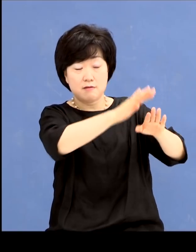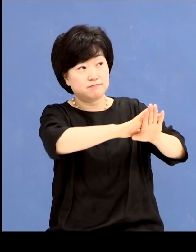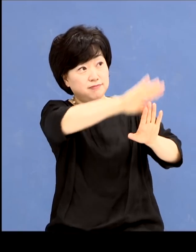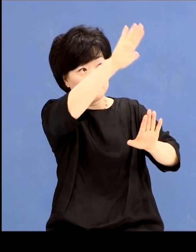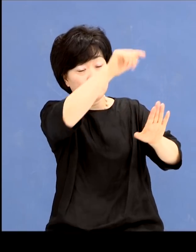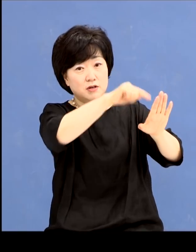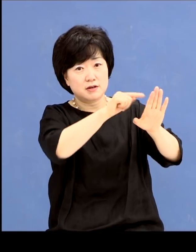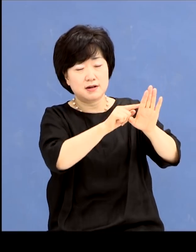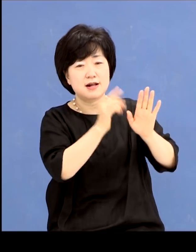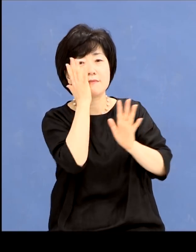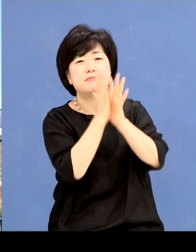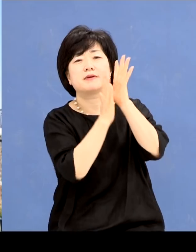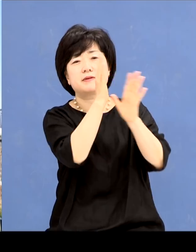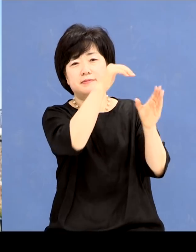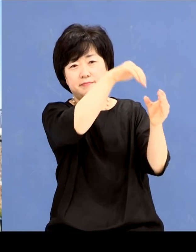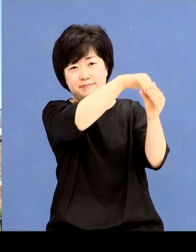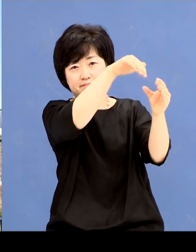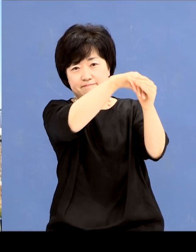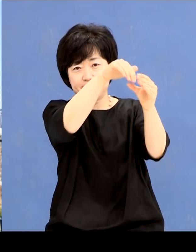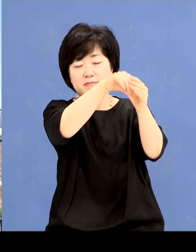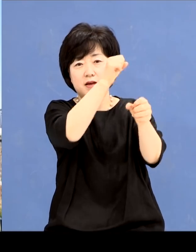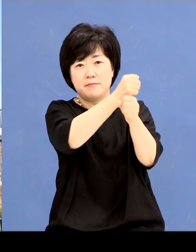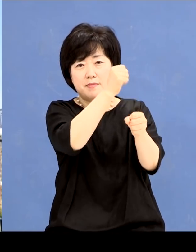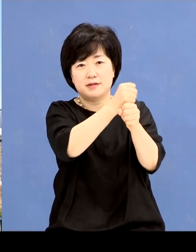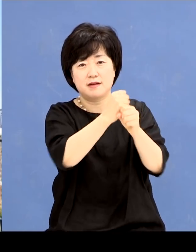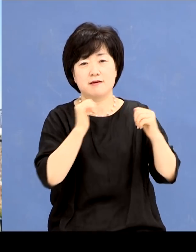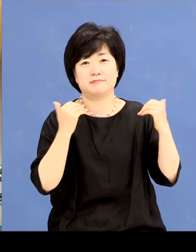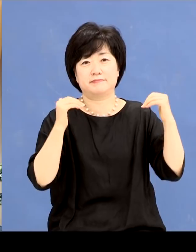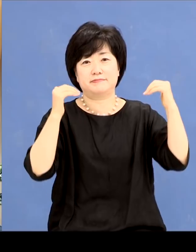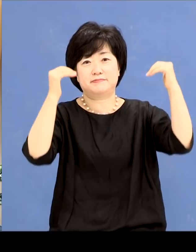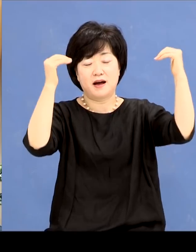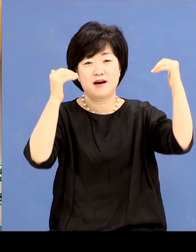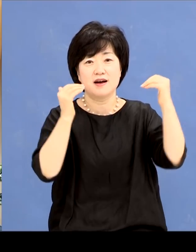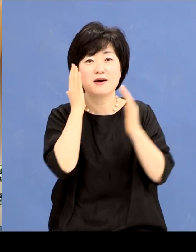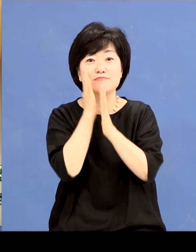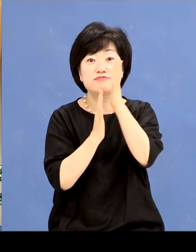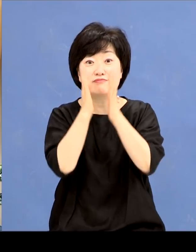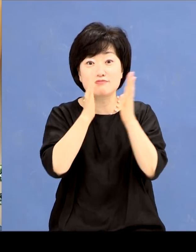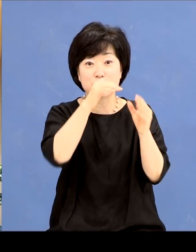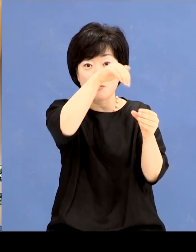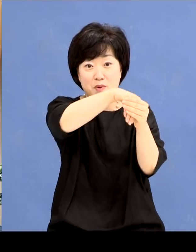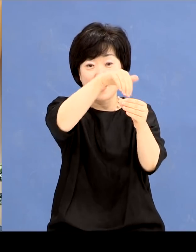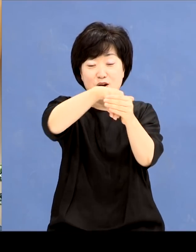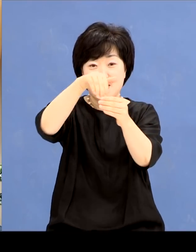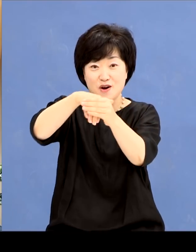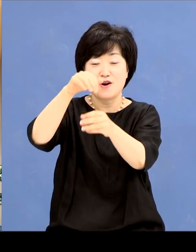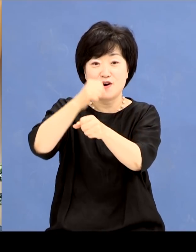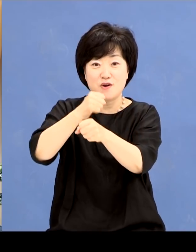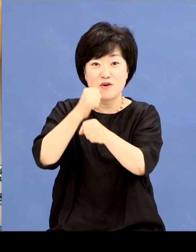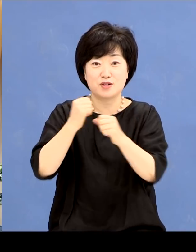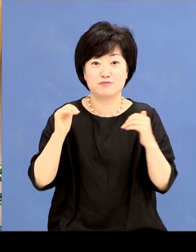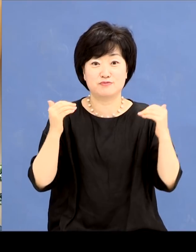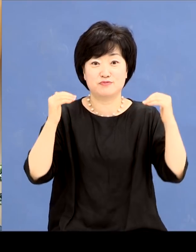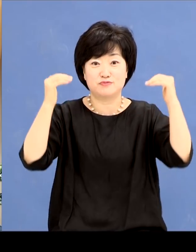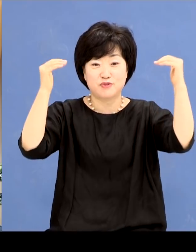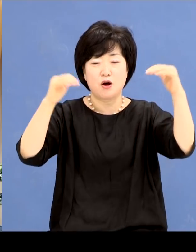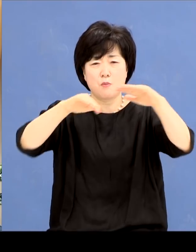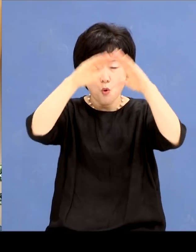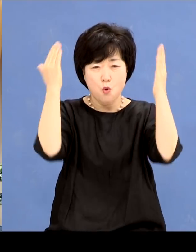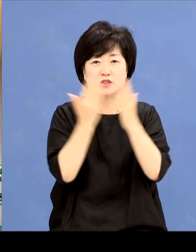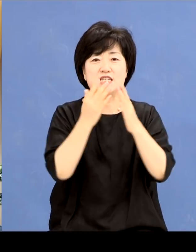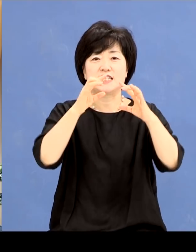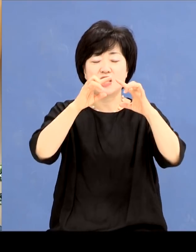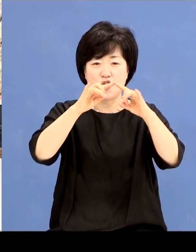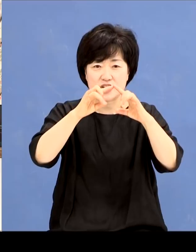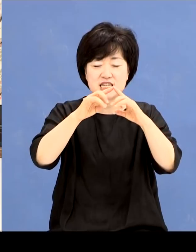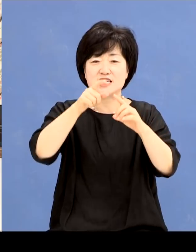채우는 사업을 하고 있어요. 그래요? 네, 그래서 진짜 식물이요? 네, 살아있는 살아있는 식물을 식물. 채우고요. 거기 안에 관수시설, 전기시설이 다